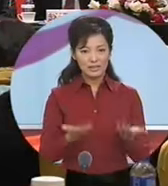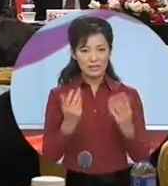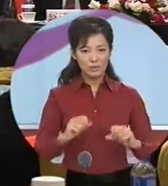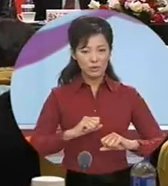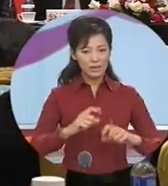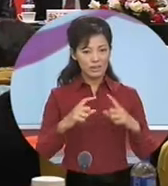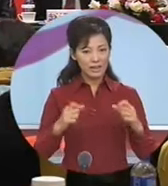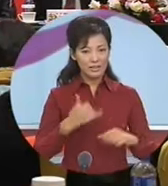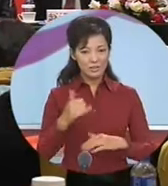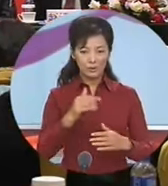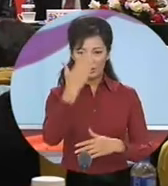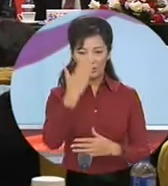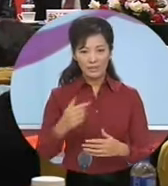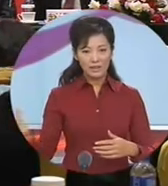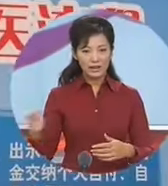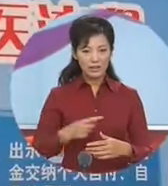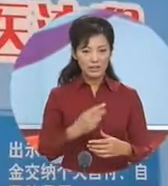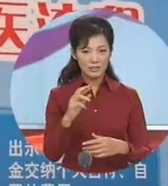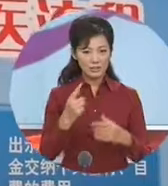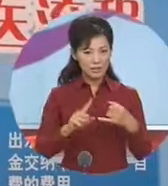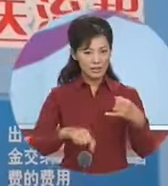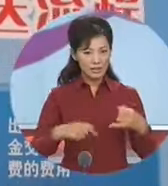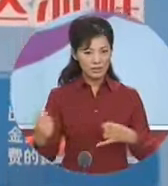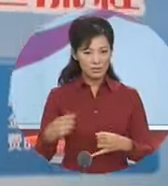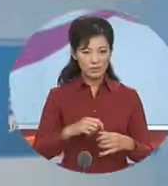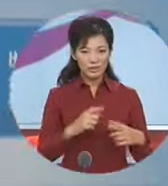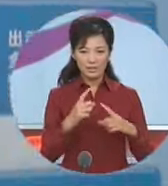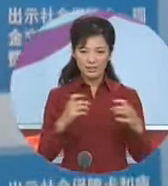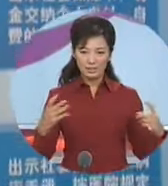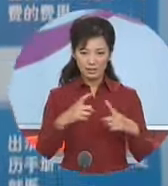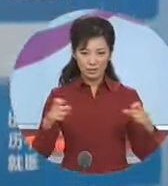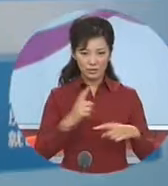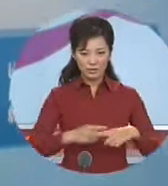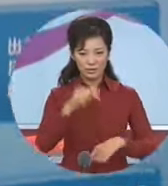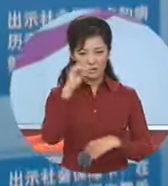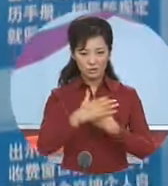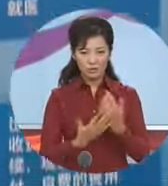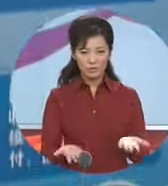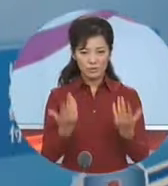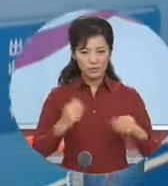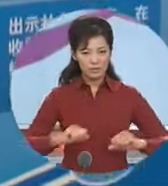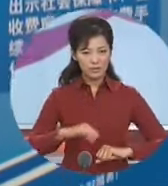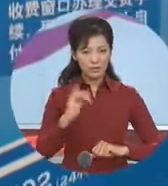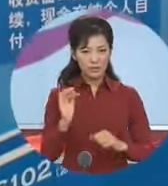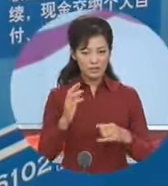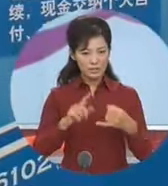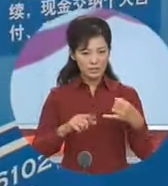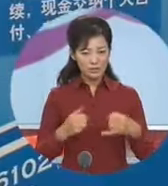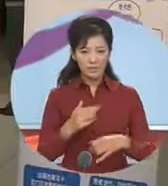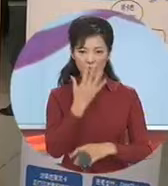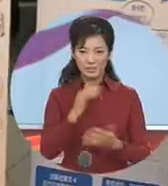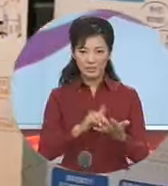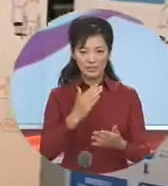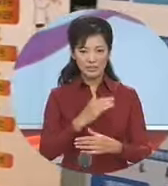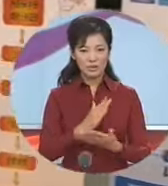动持卡就医。11月下旬，西城区所有实施持卡就医的定点医院全部启动，到11月底试点结